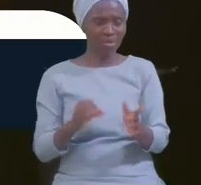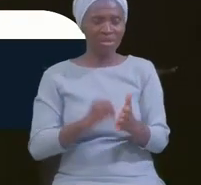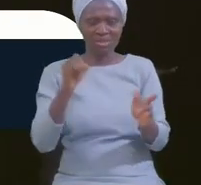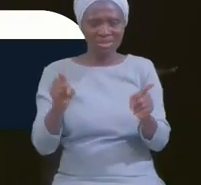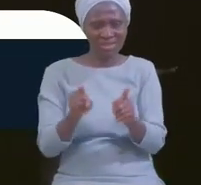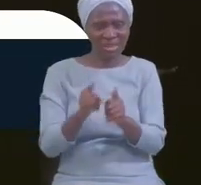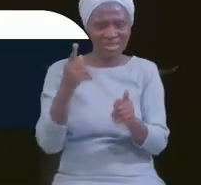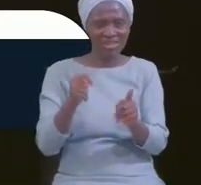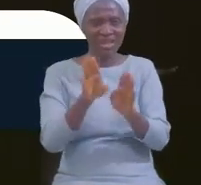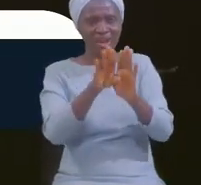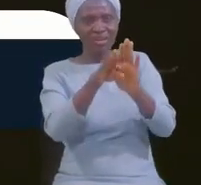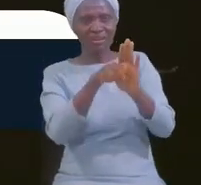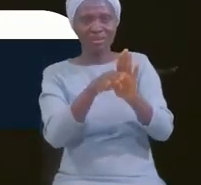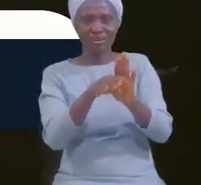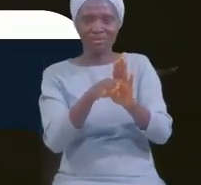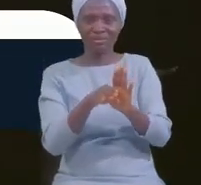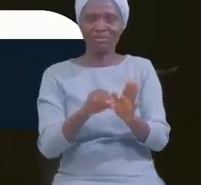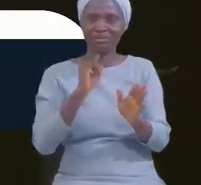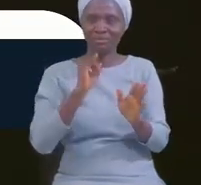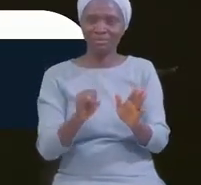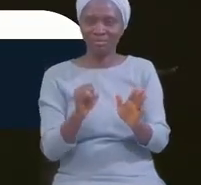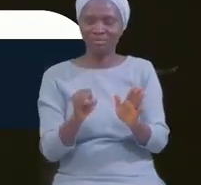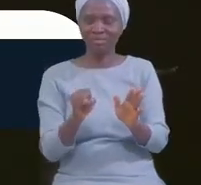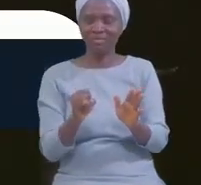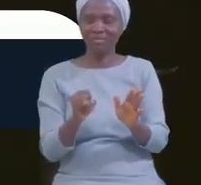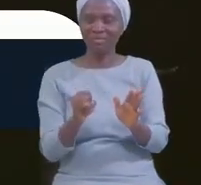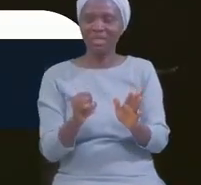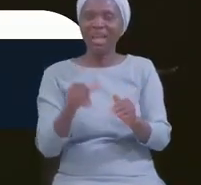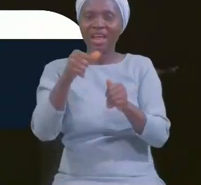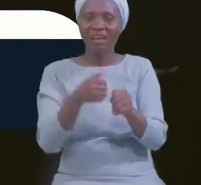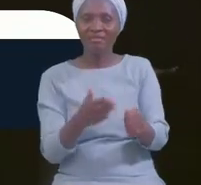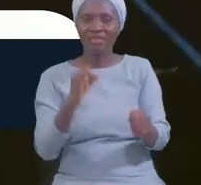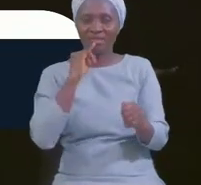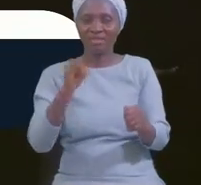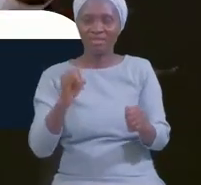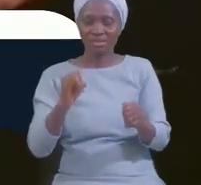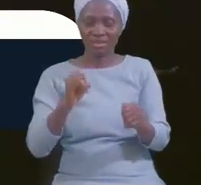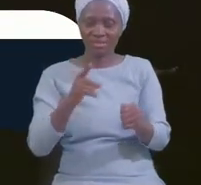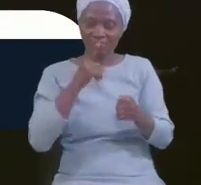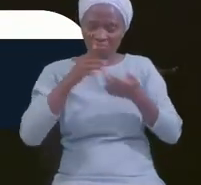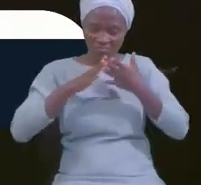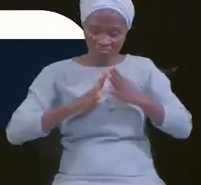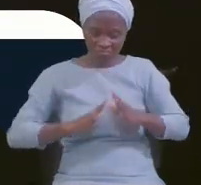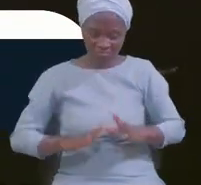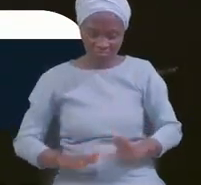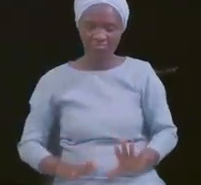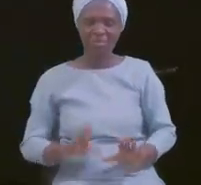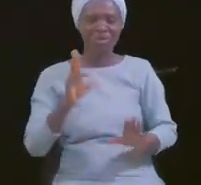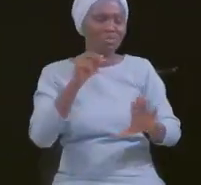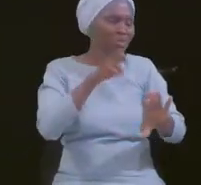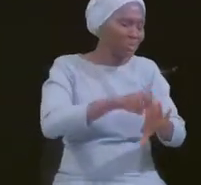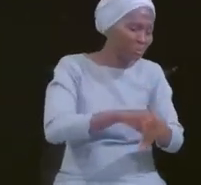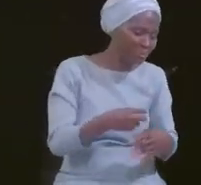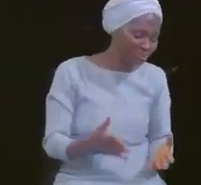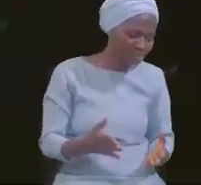chien dort. Tout est calme, il n'y a pas d'aboiement, il n'y a rien du tout. Jusqu'à ce que vous